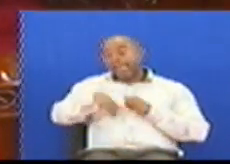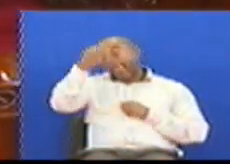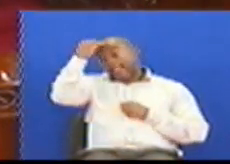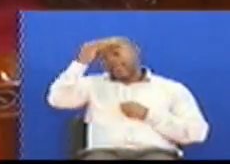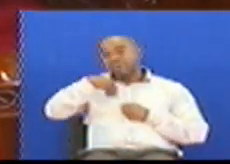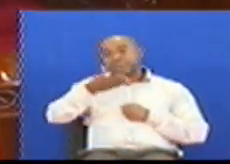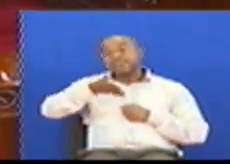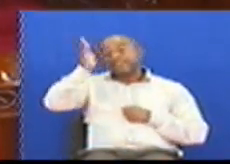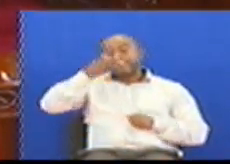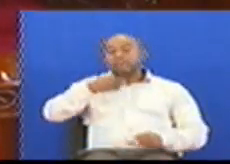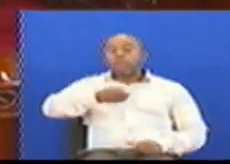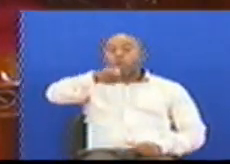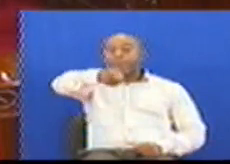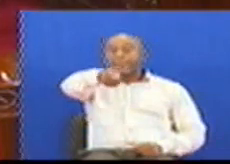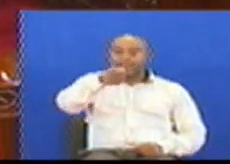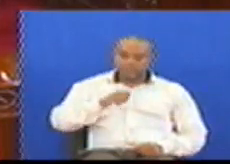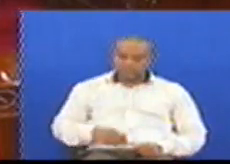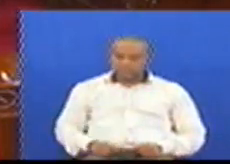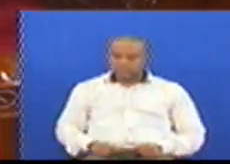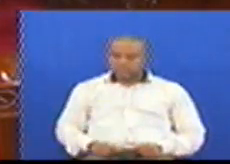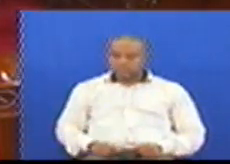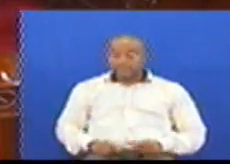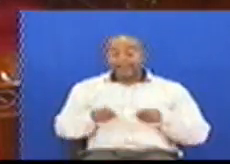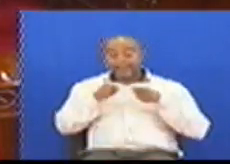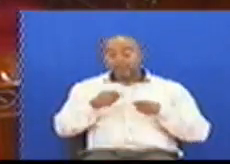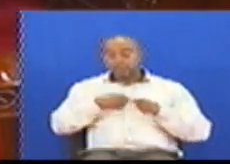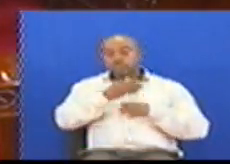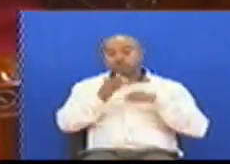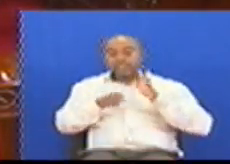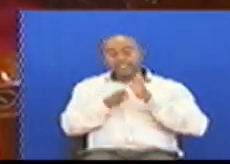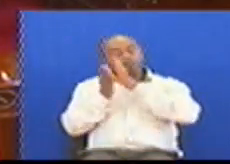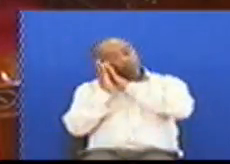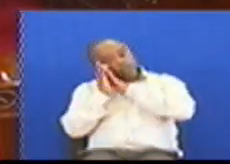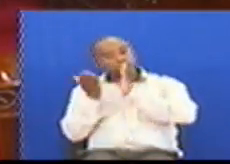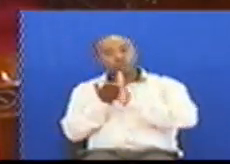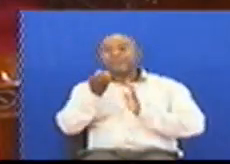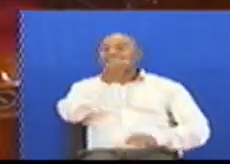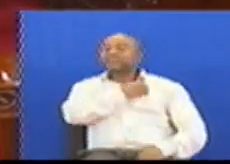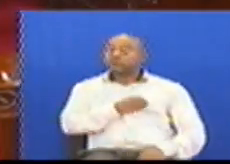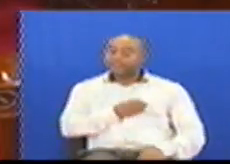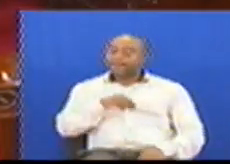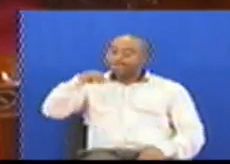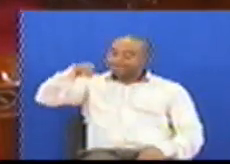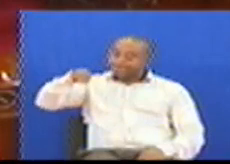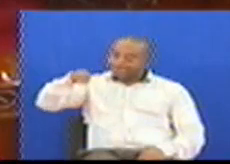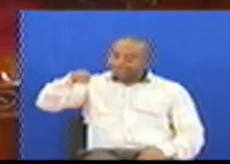sana. Leo tunajenga mabweni shule sekondari ya kwa Mtoro,